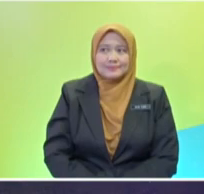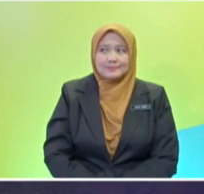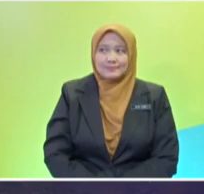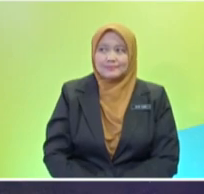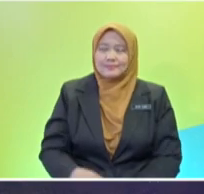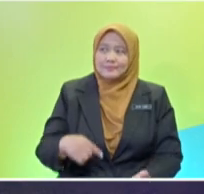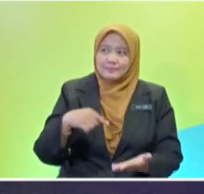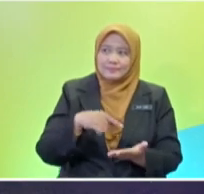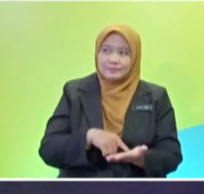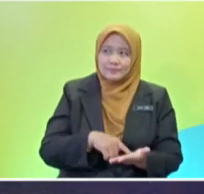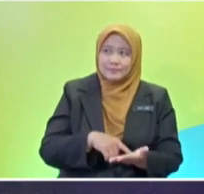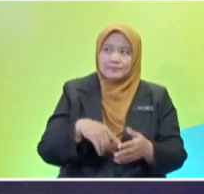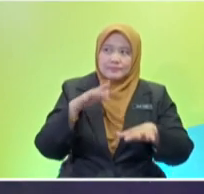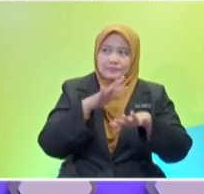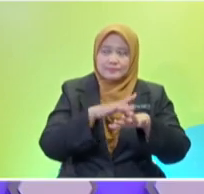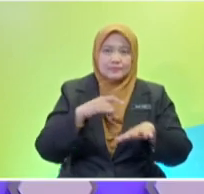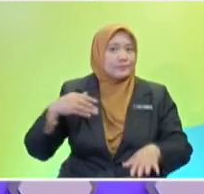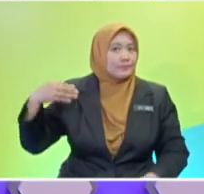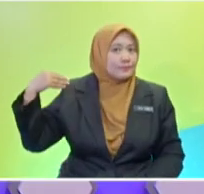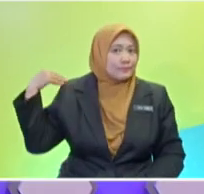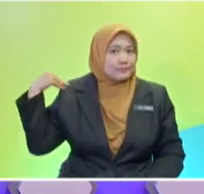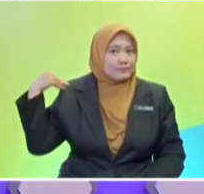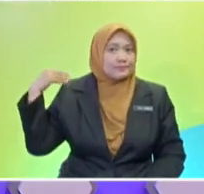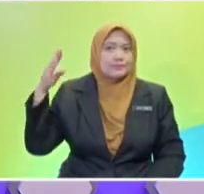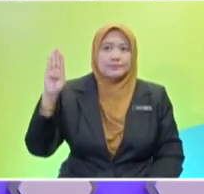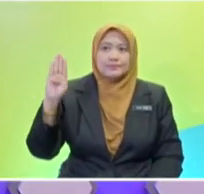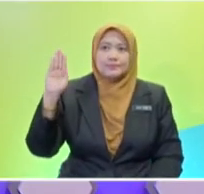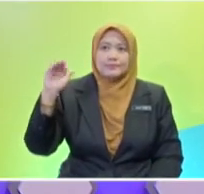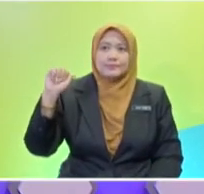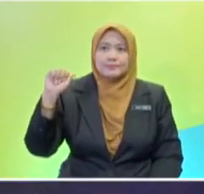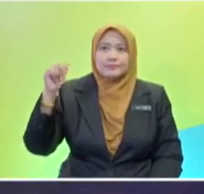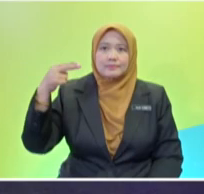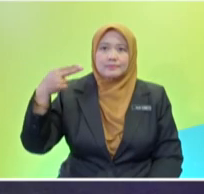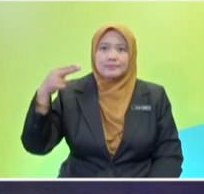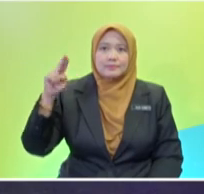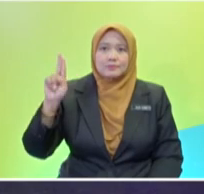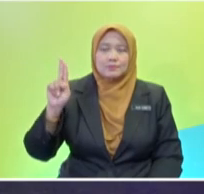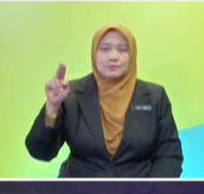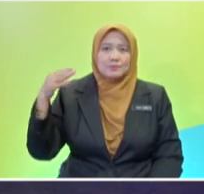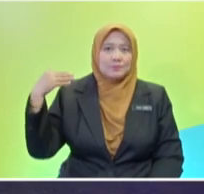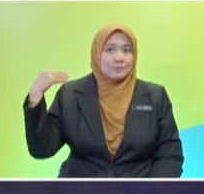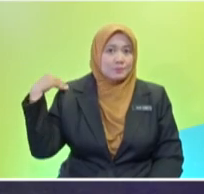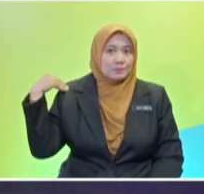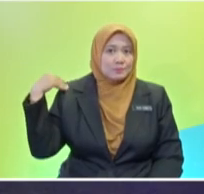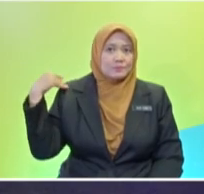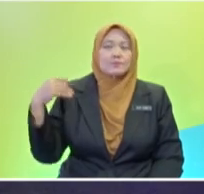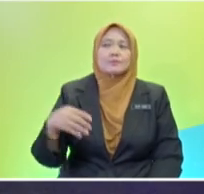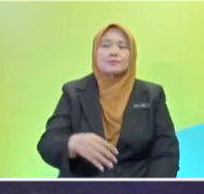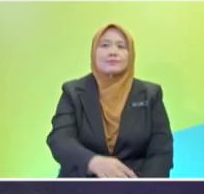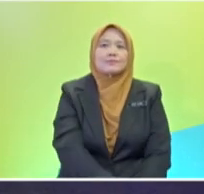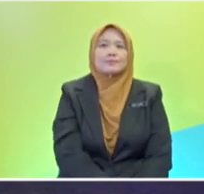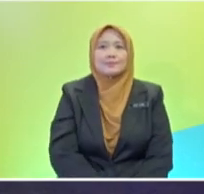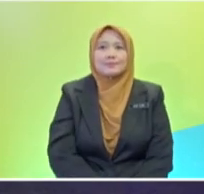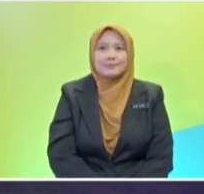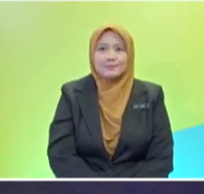gua ke sini kita Panggil bahu betul bahu jadi kita carikan meningkatkan perkataan